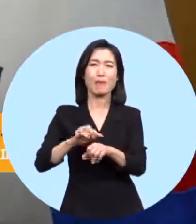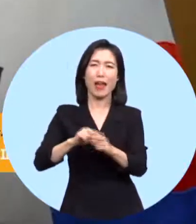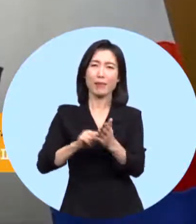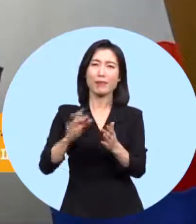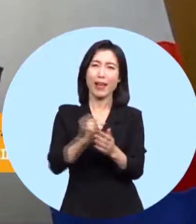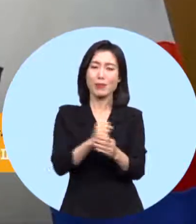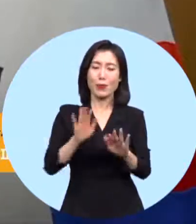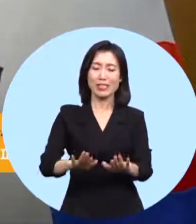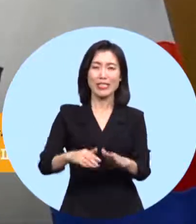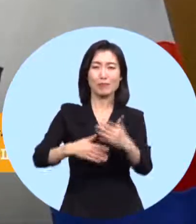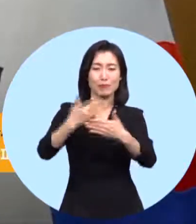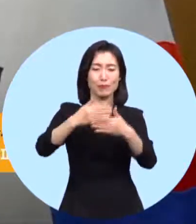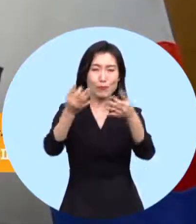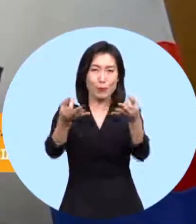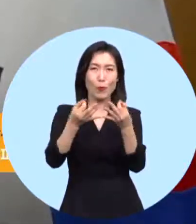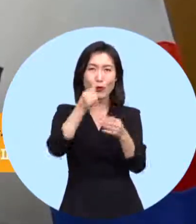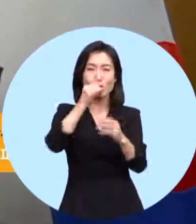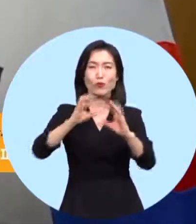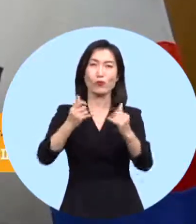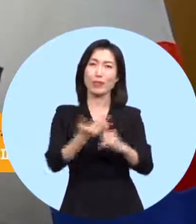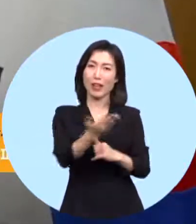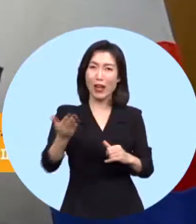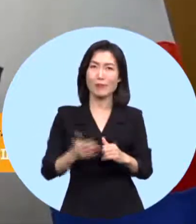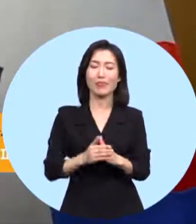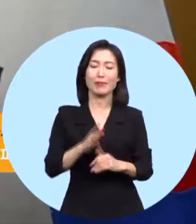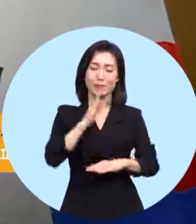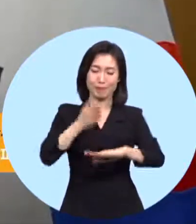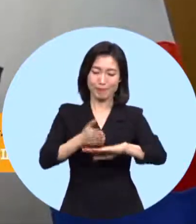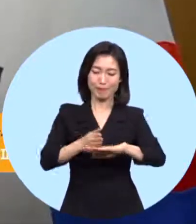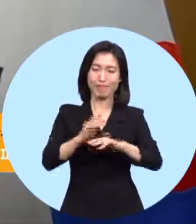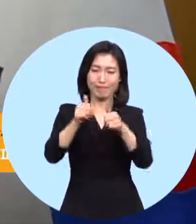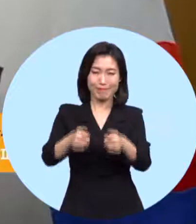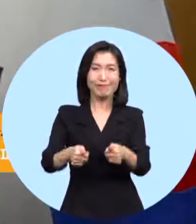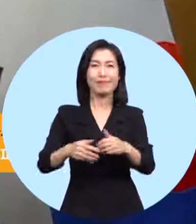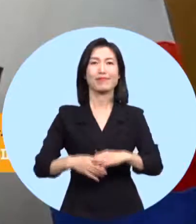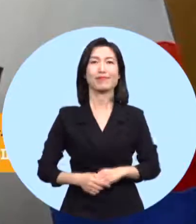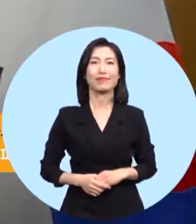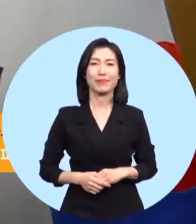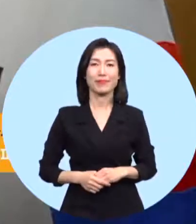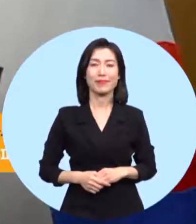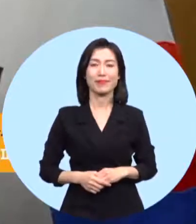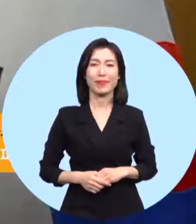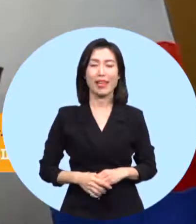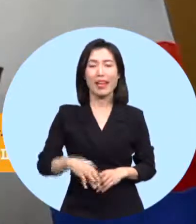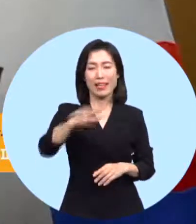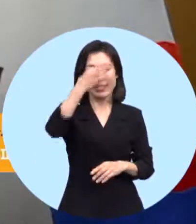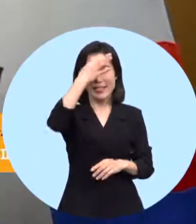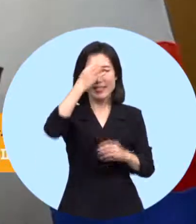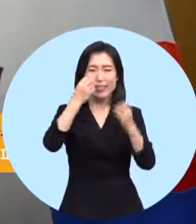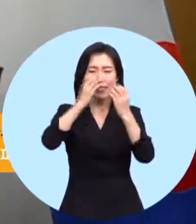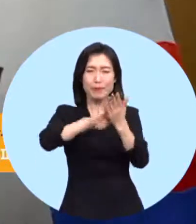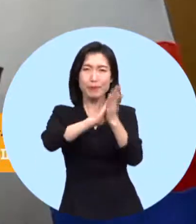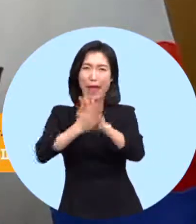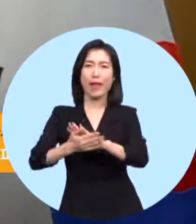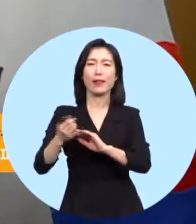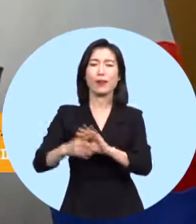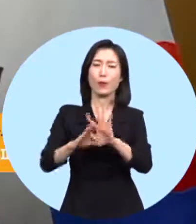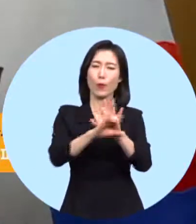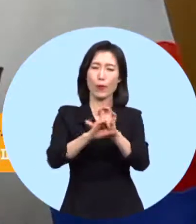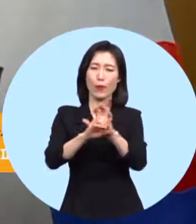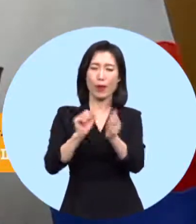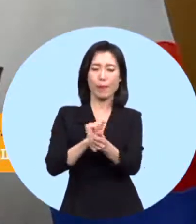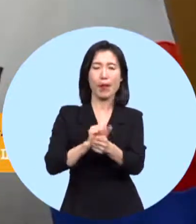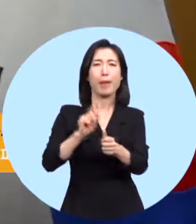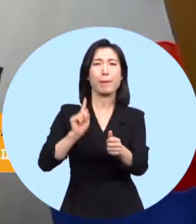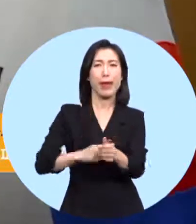토론회를 시청하시는 국민 여러분께 감사의 말씀을 드립니다. 기술 혁신과 코로나19 등으로